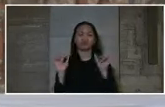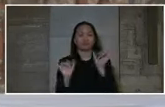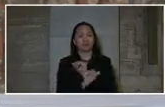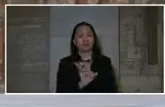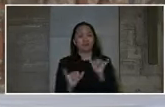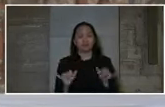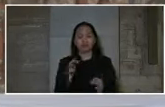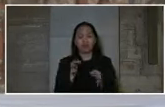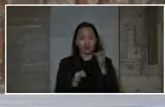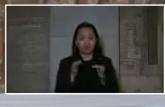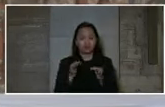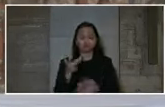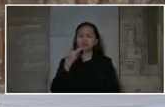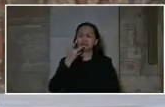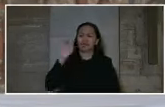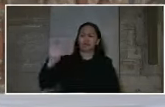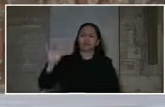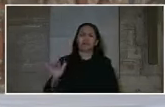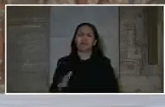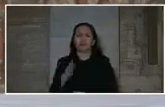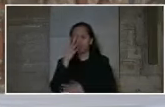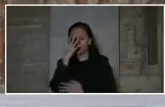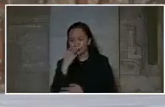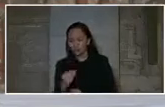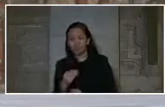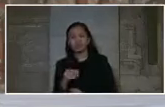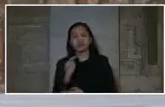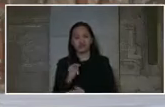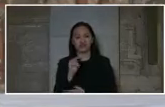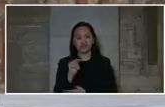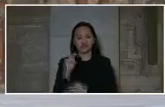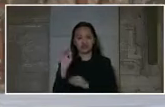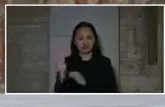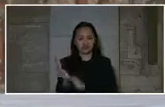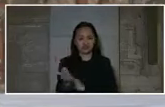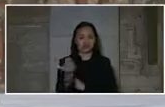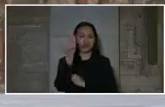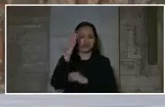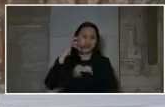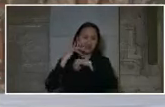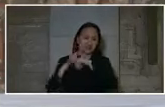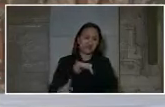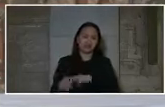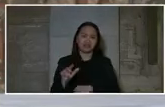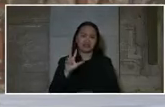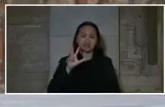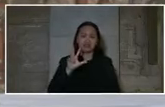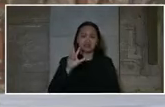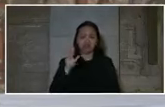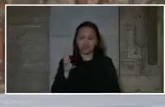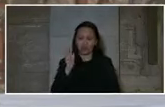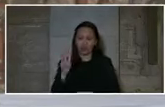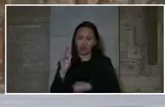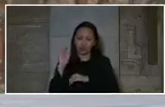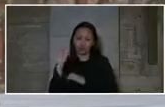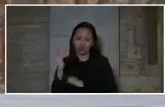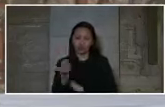Kahit nang sarap-sarap matulog eh, kinakailangan gumising ako ng 3:30 para bumangon.